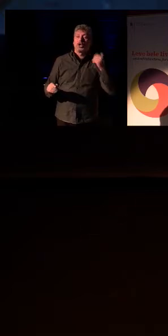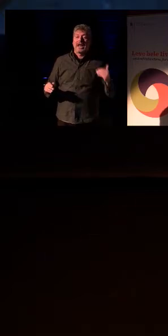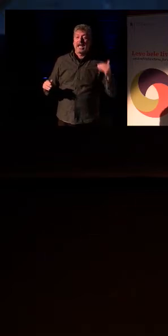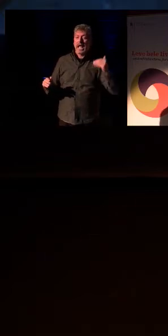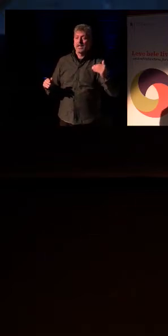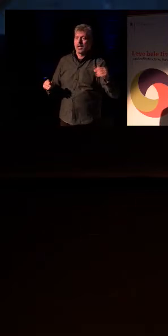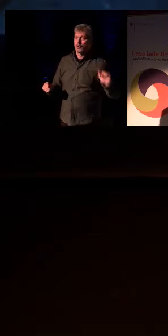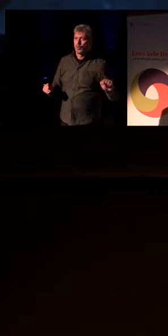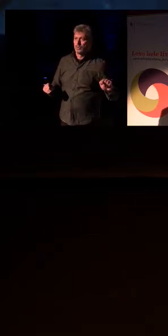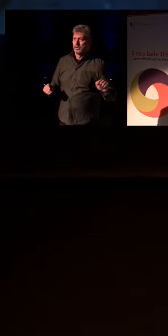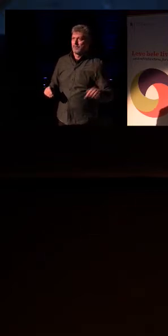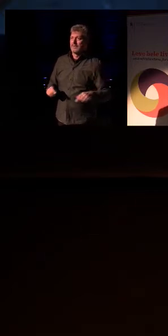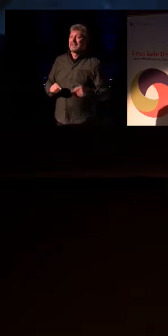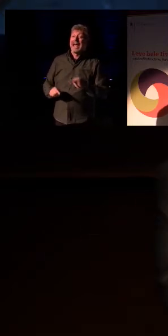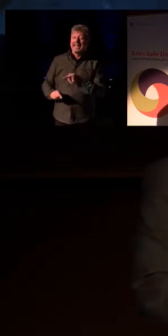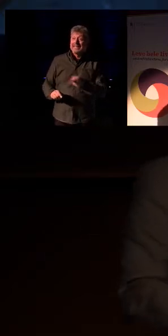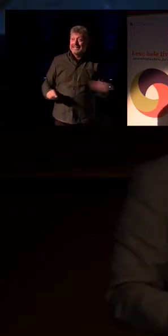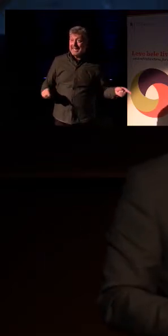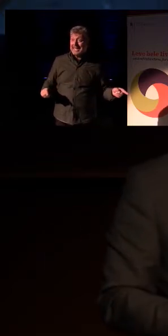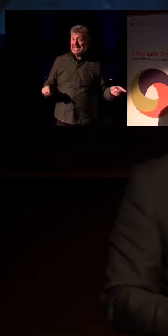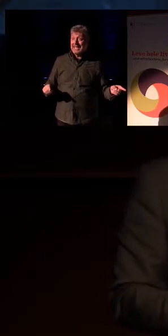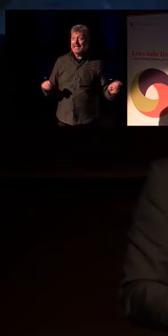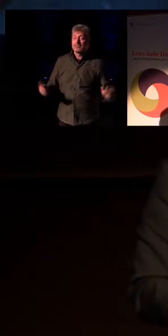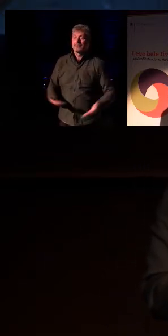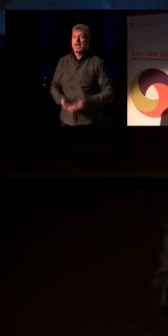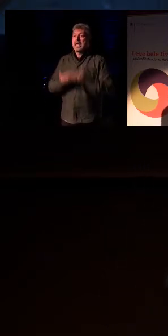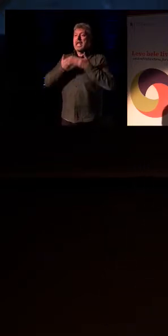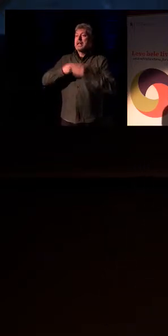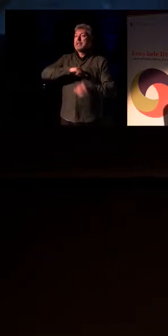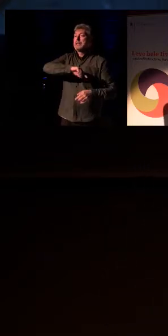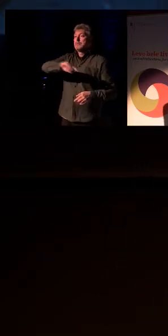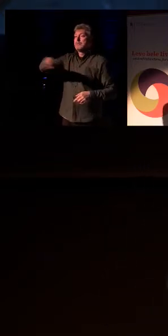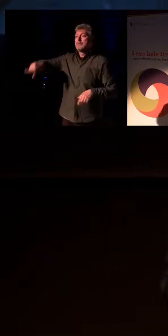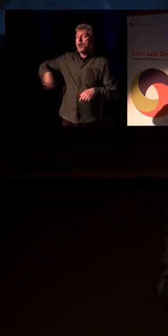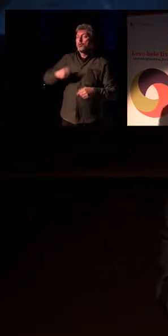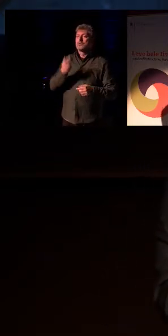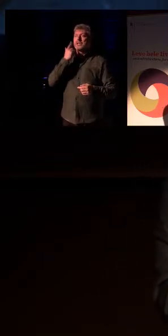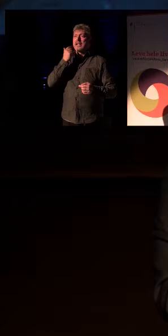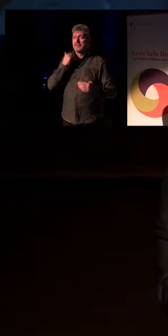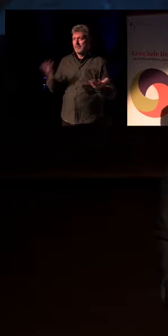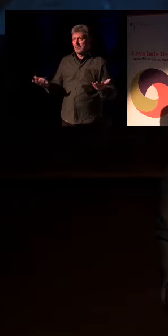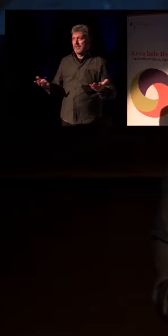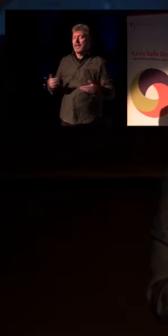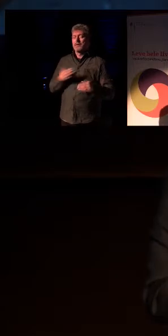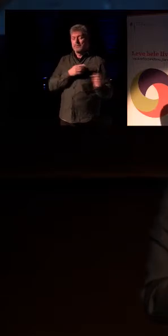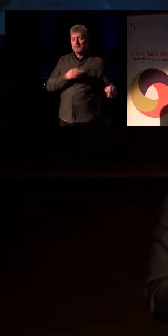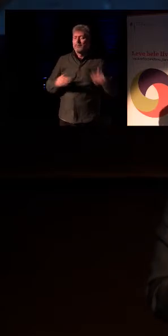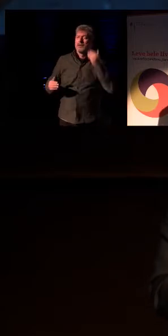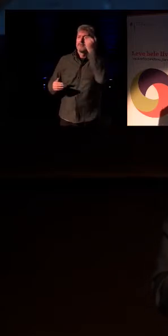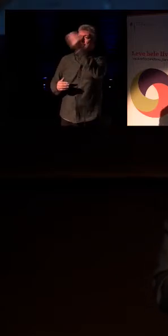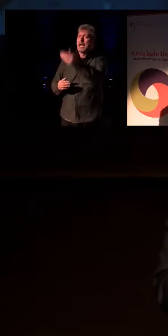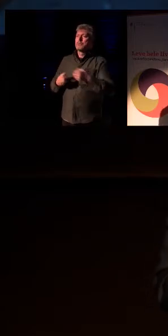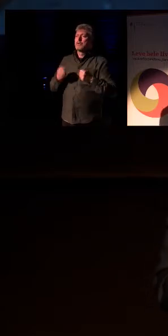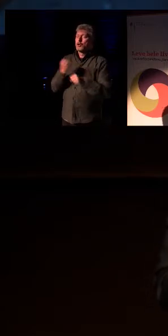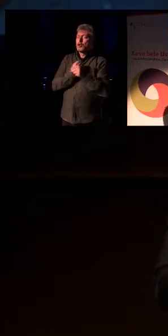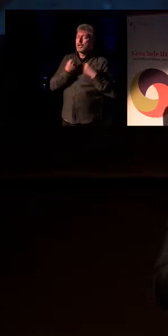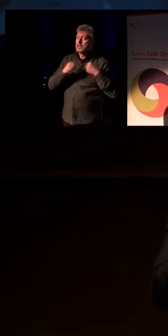Det er disse som skal bære alderdommen vår. Som fremtidige yrkesaktive, som helsearbeidere,